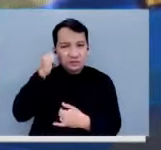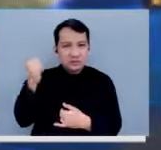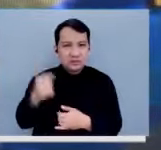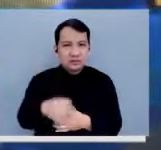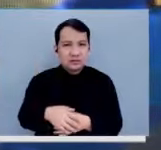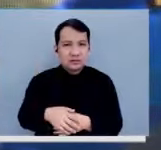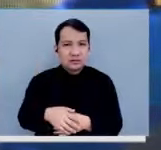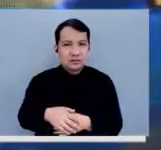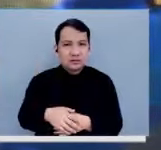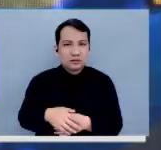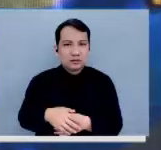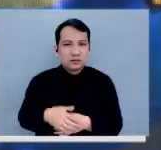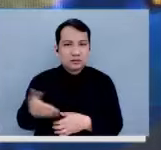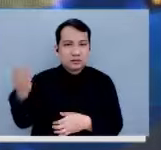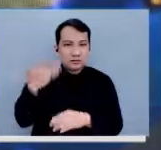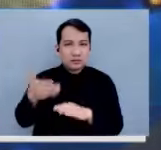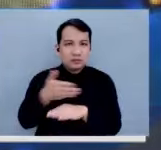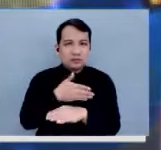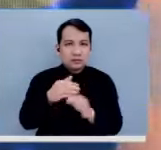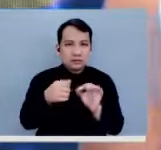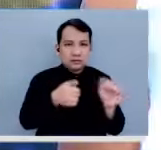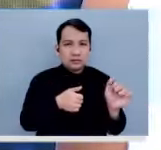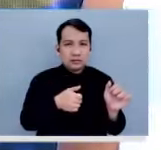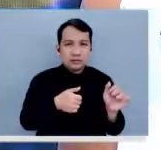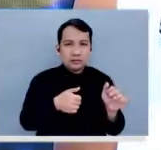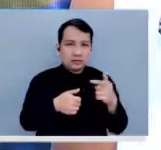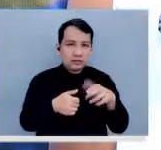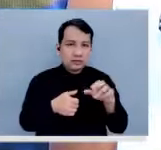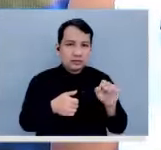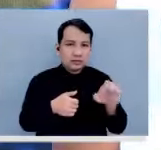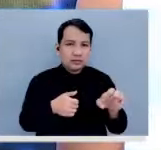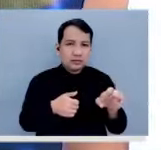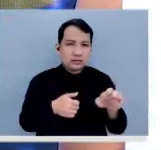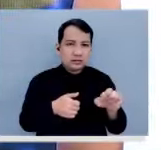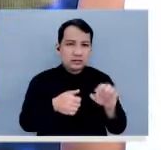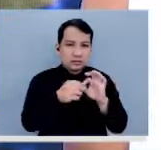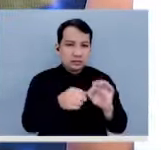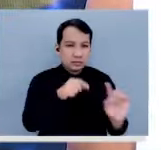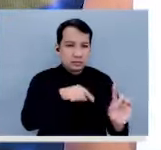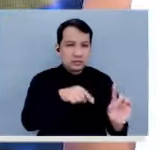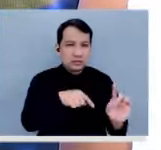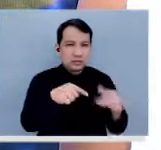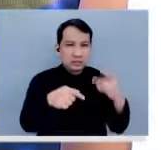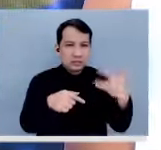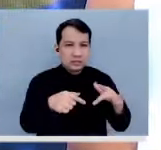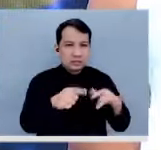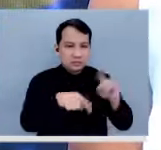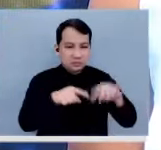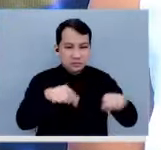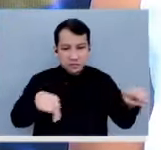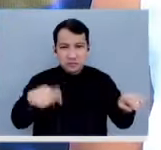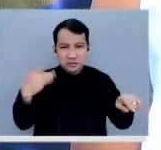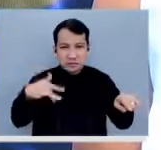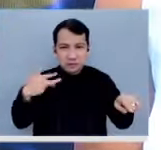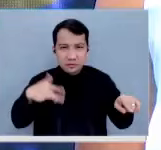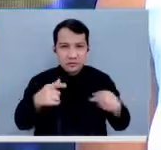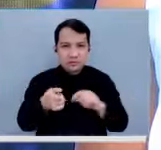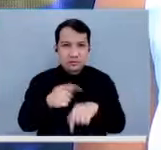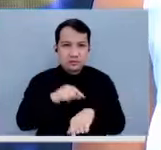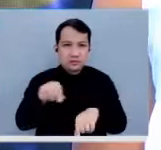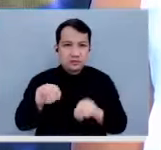Kasi sa mga nakasubaybay sa amin, kami Gracenote, hindi kami nag-stick talaga sa isang genre. Okay. Yes. Mm-hmm. Ever since nag-start kami, wala kami